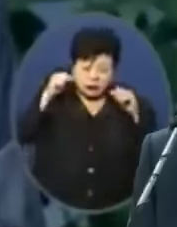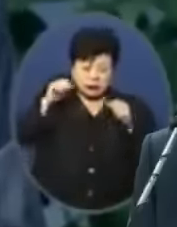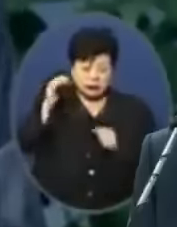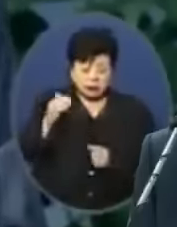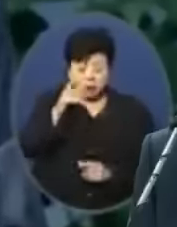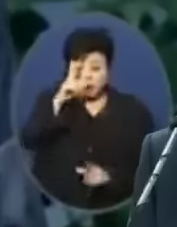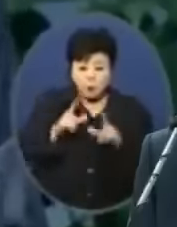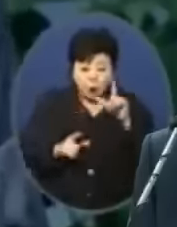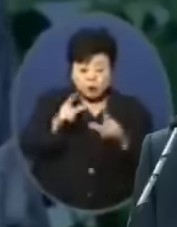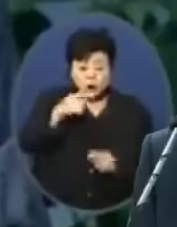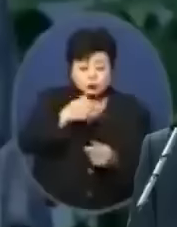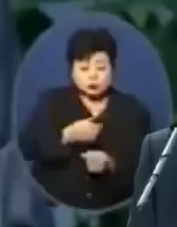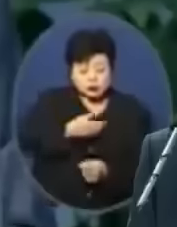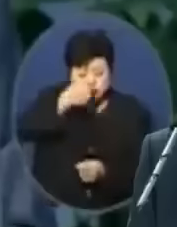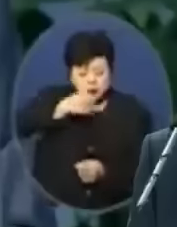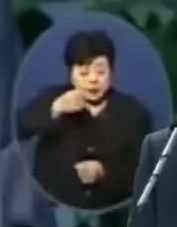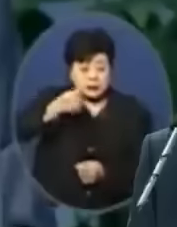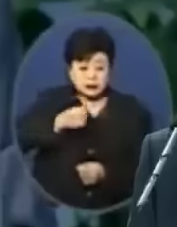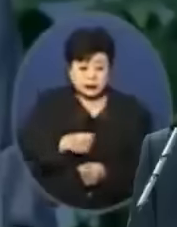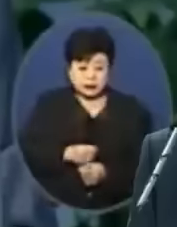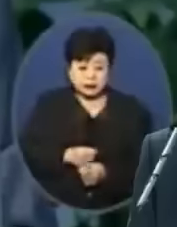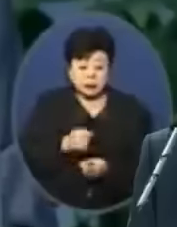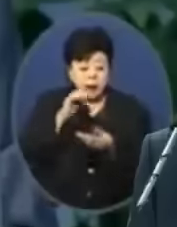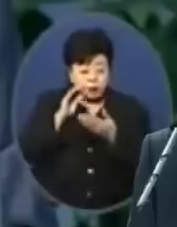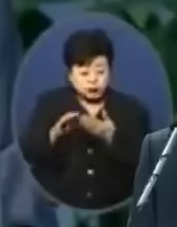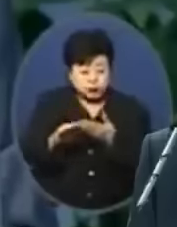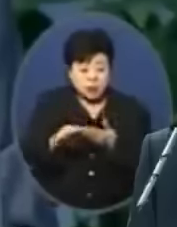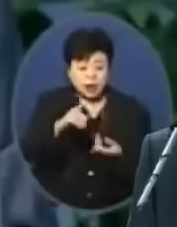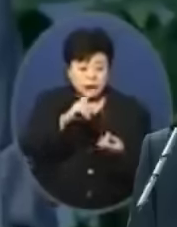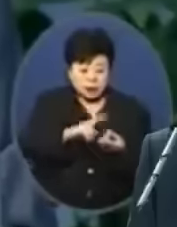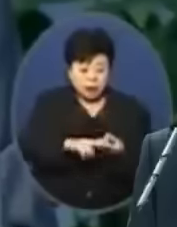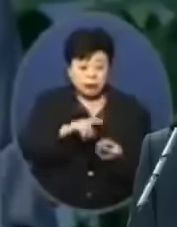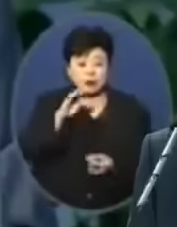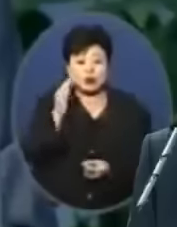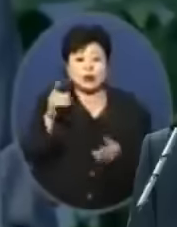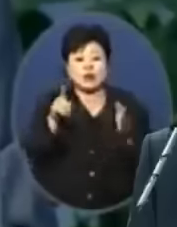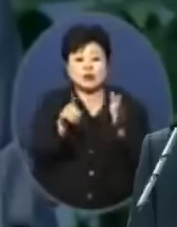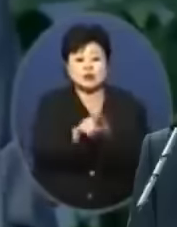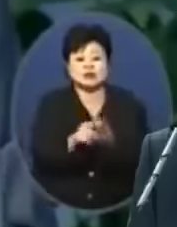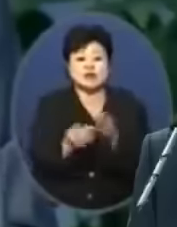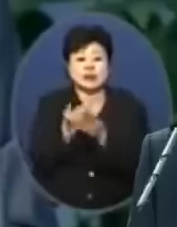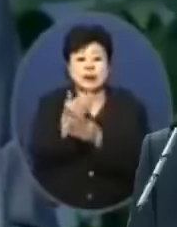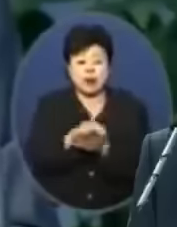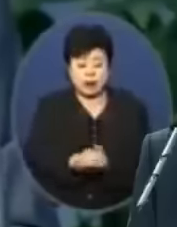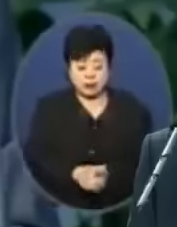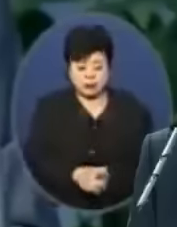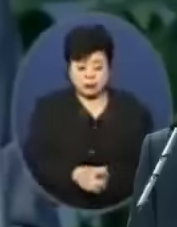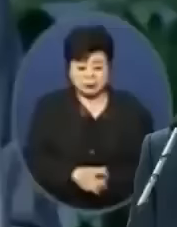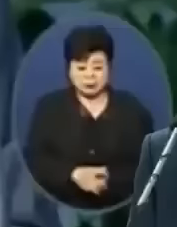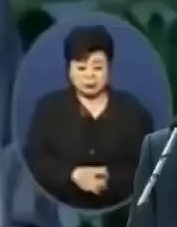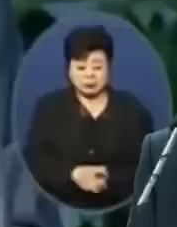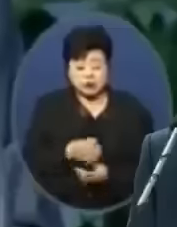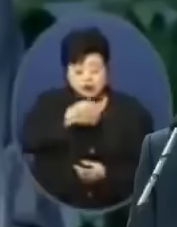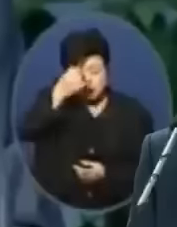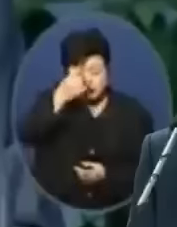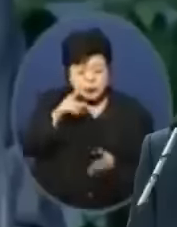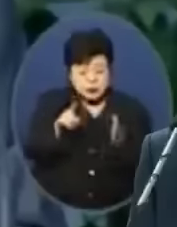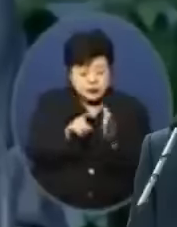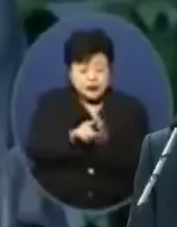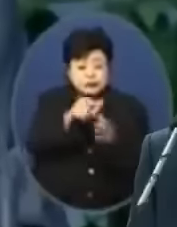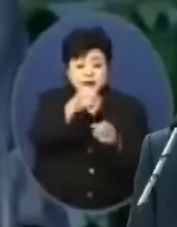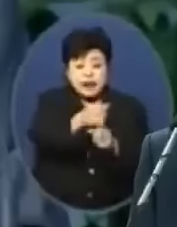자기 모습을 꿈꾸면 얼마 있지 않냐여 믿습니다가 나오는 것입니다. 꿈이